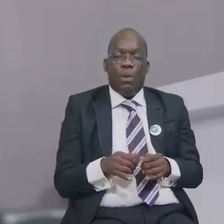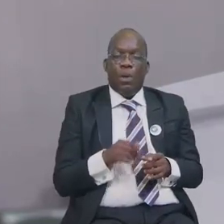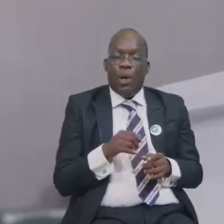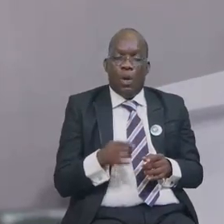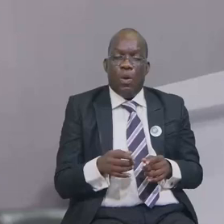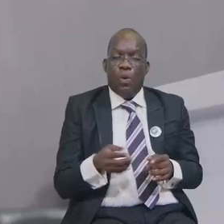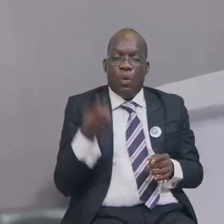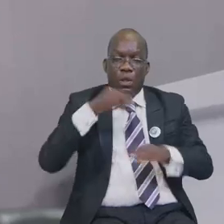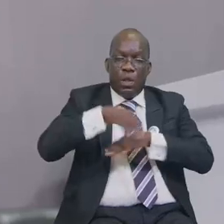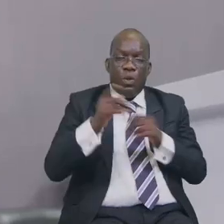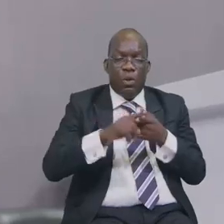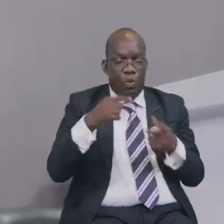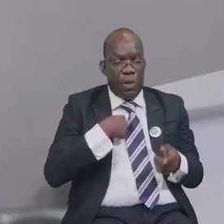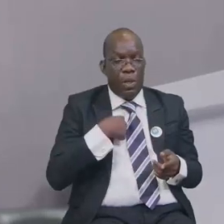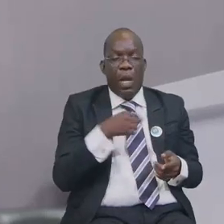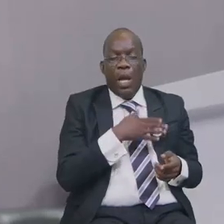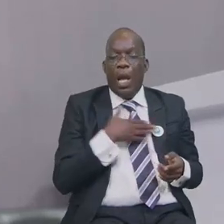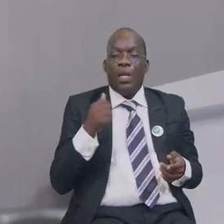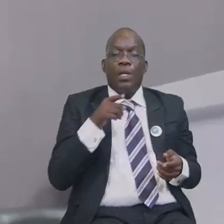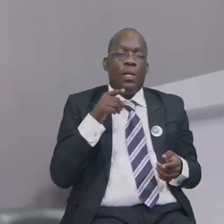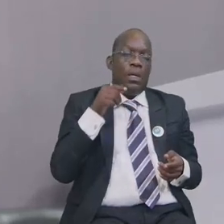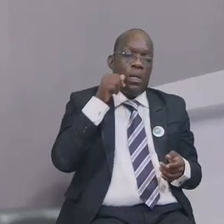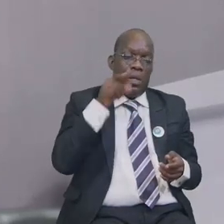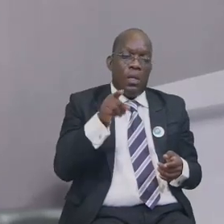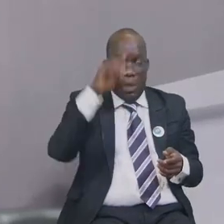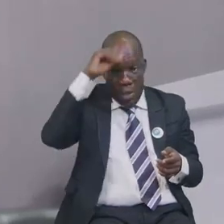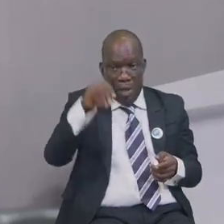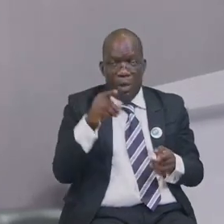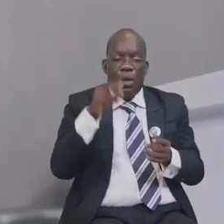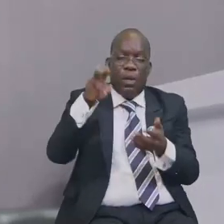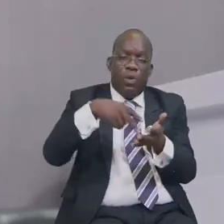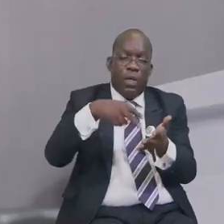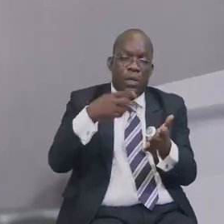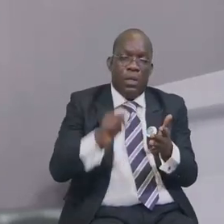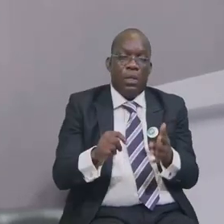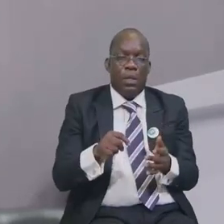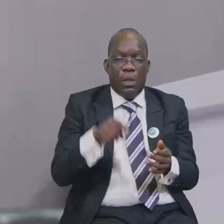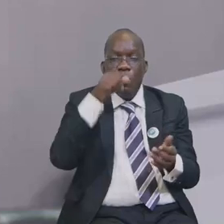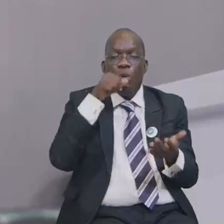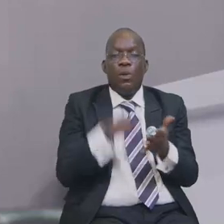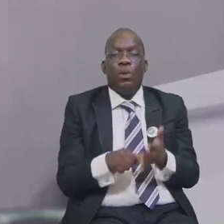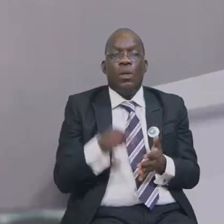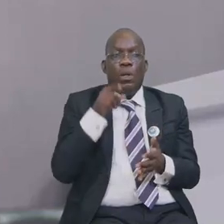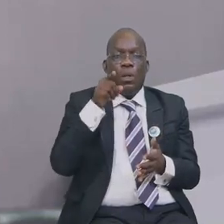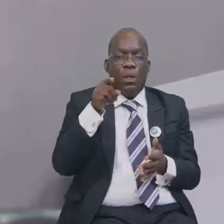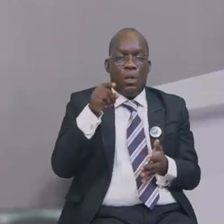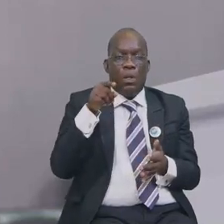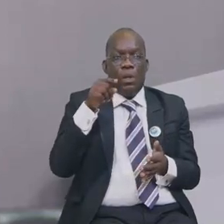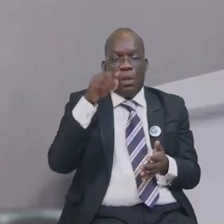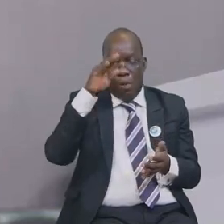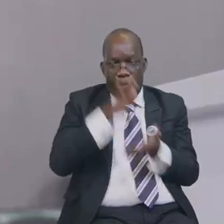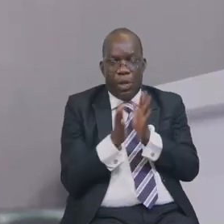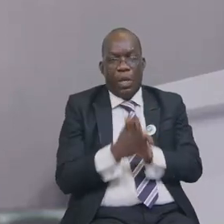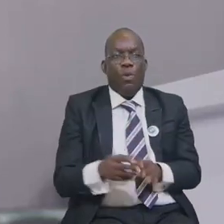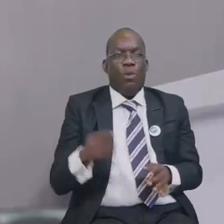lettre, il a lu la lettre, écrite au bic rouge, il est devenu fou, lunatique.